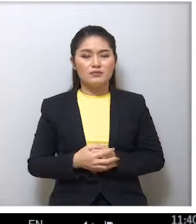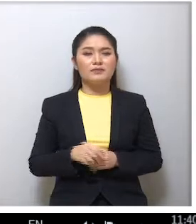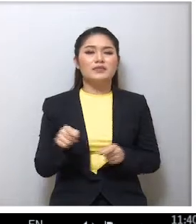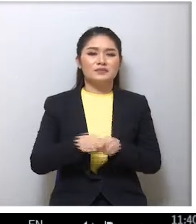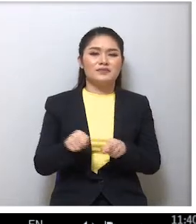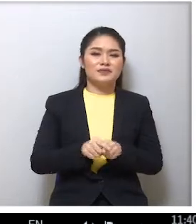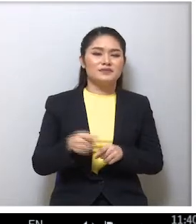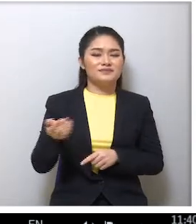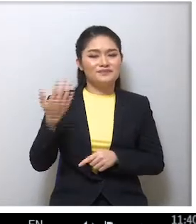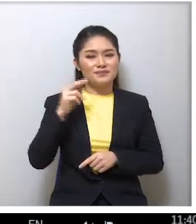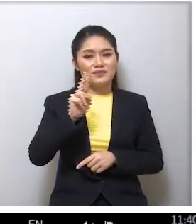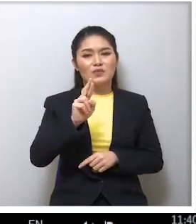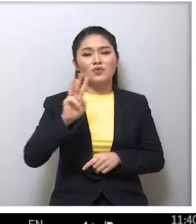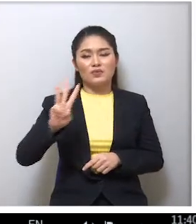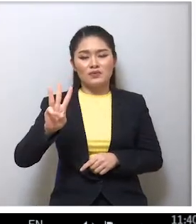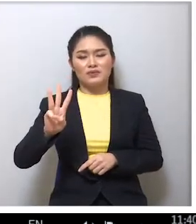ม